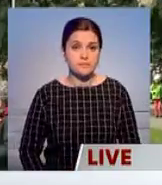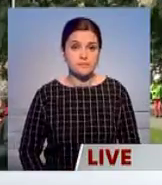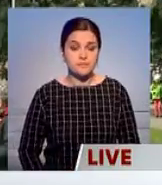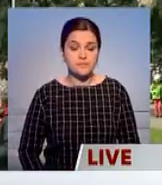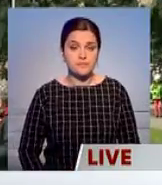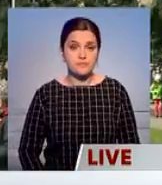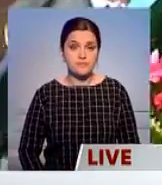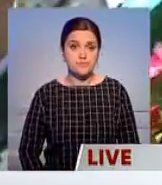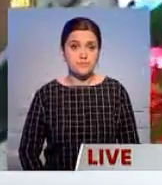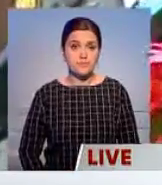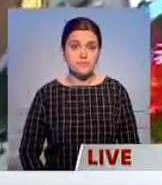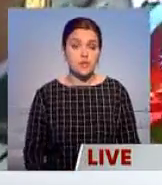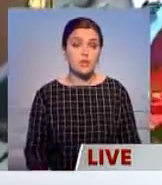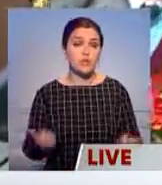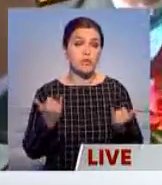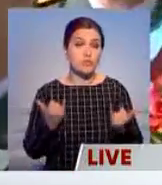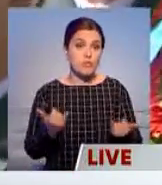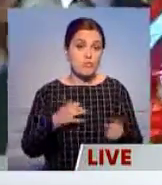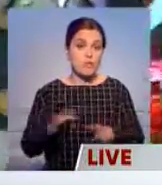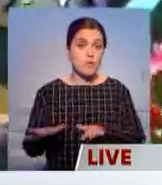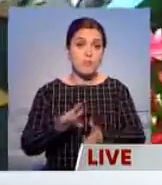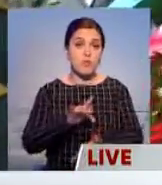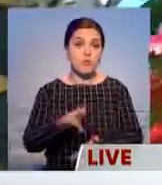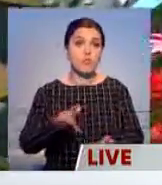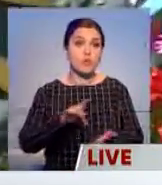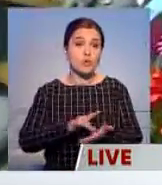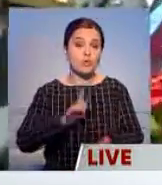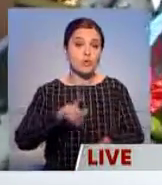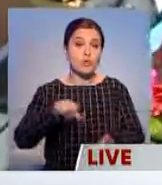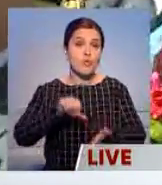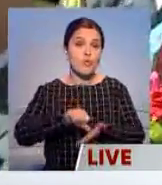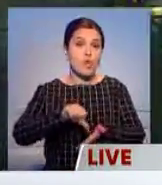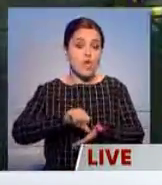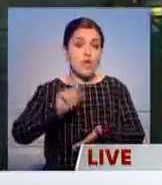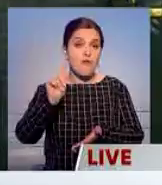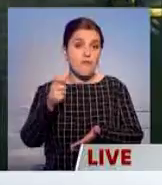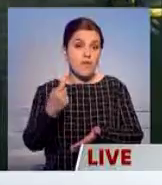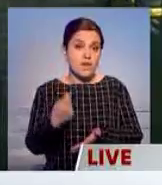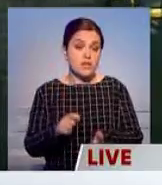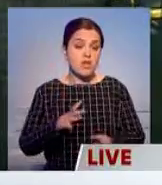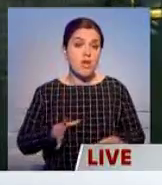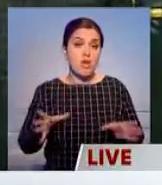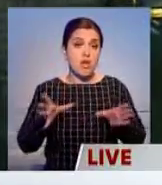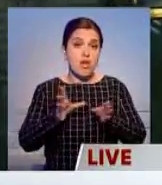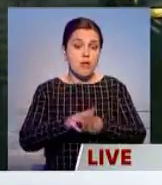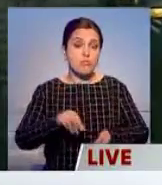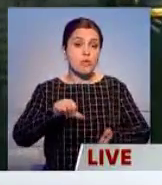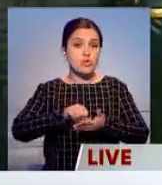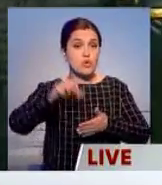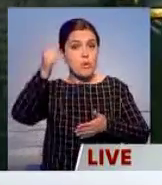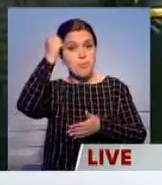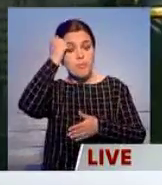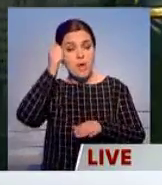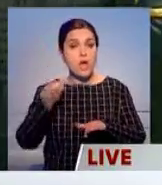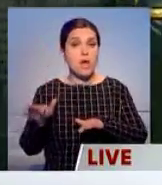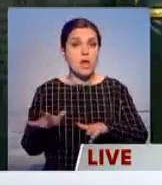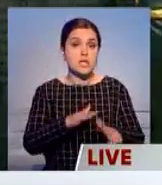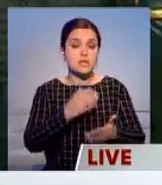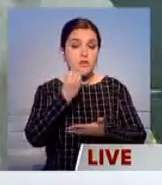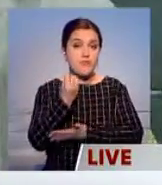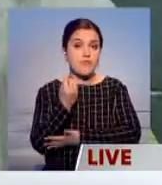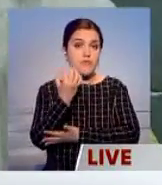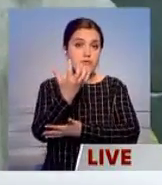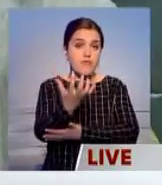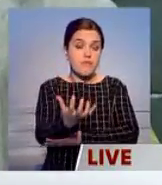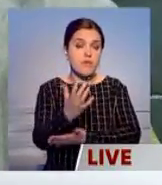Да, еще одно мероприятие сегодня прошло в городе. Ветераны вместе с военнослужащими приняли участие в памятной акции. Участники церемонии возложили цветы